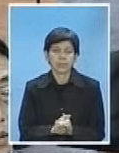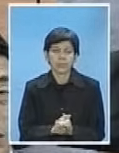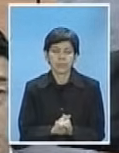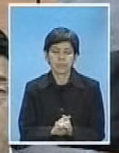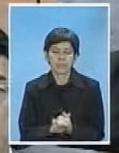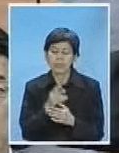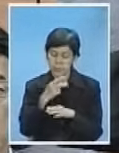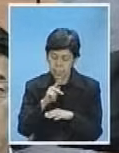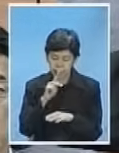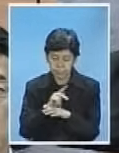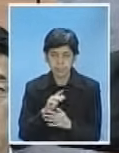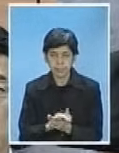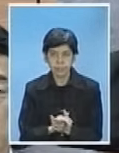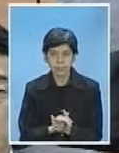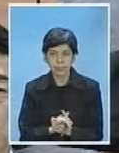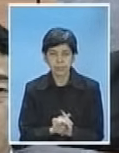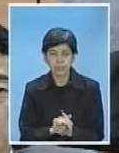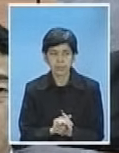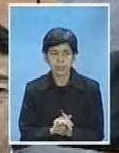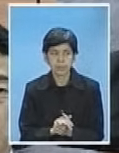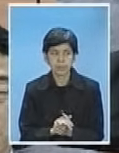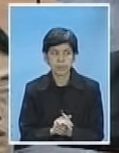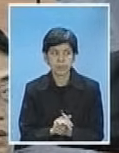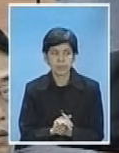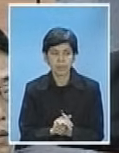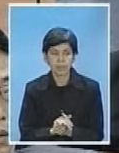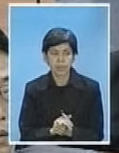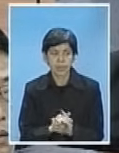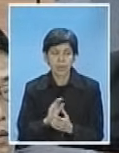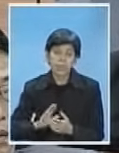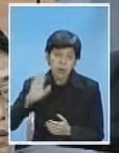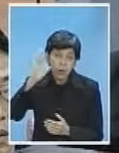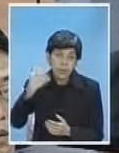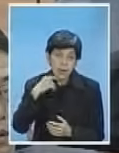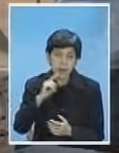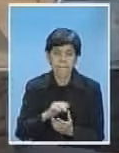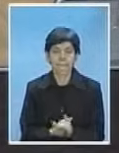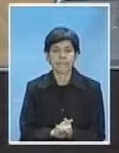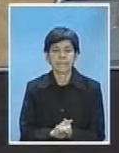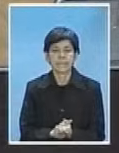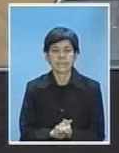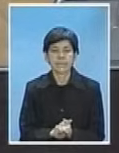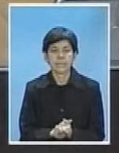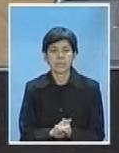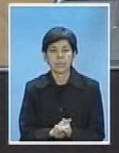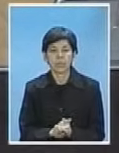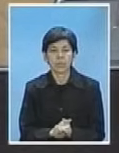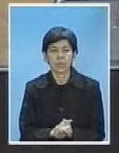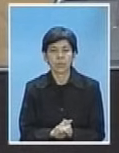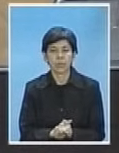ท่านประธานที่เคารพ ท่านจะจุพรประท้วงเหรอครับเชิญครับ